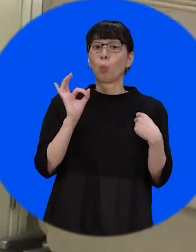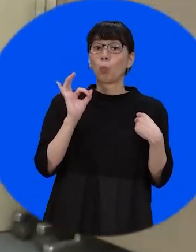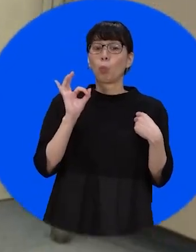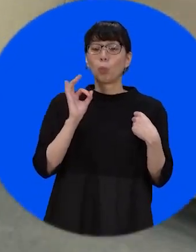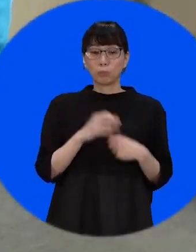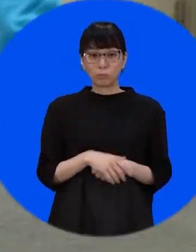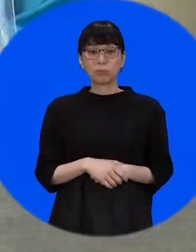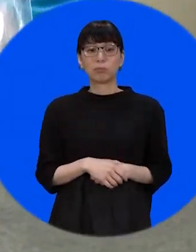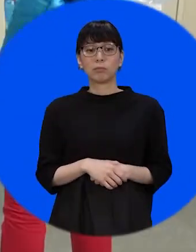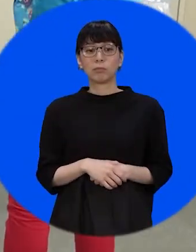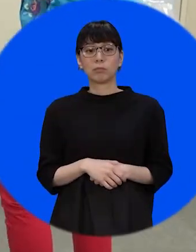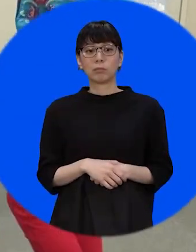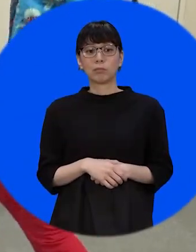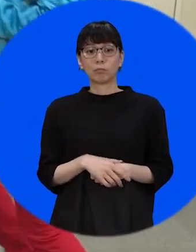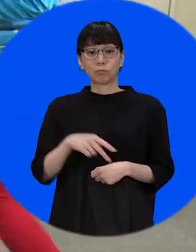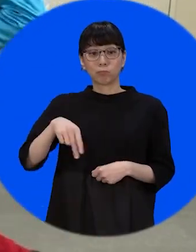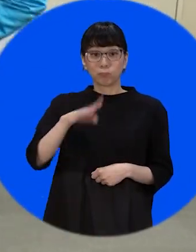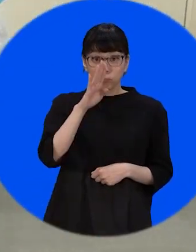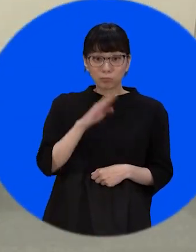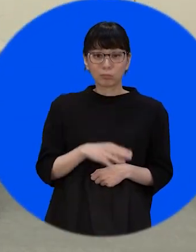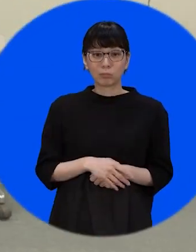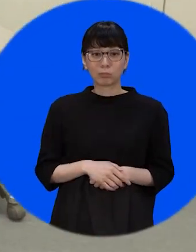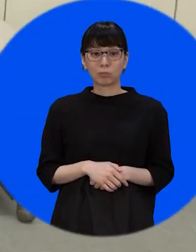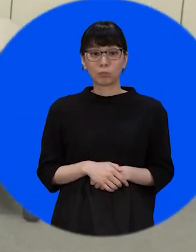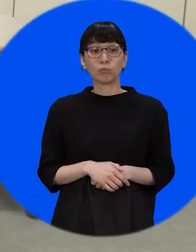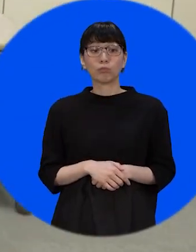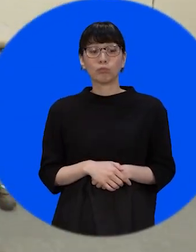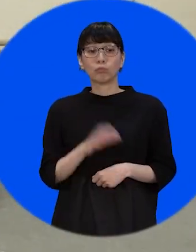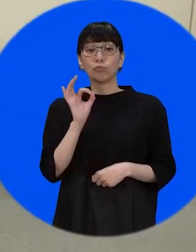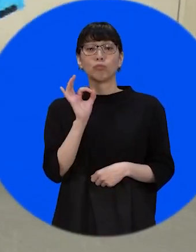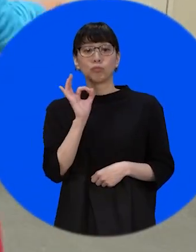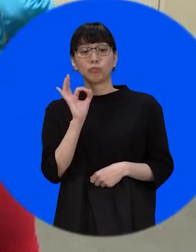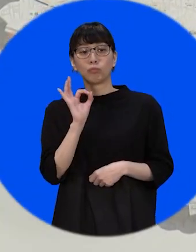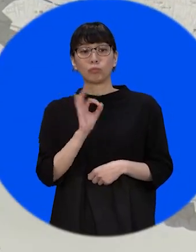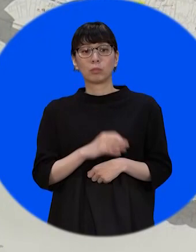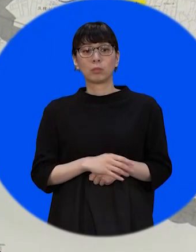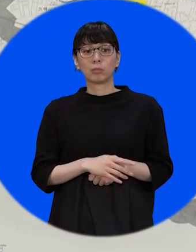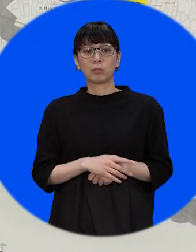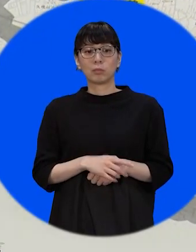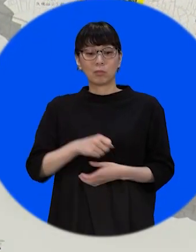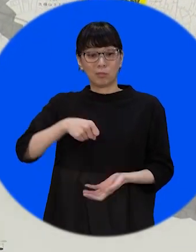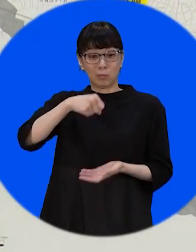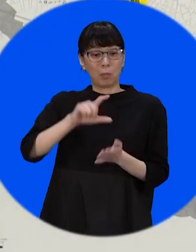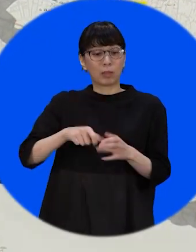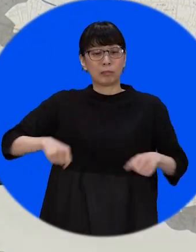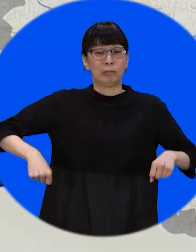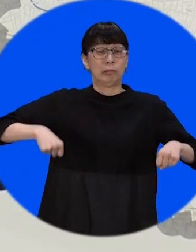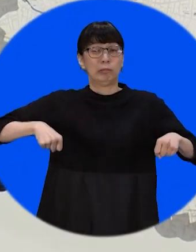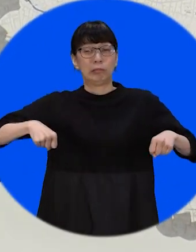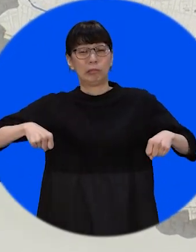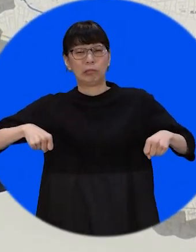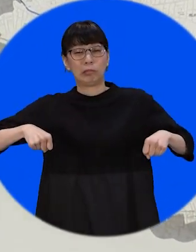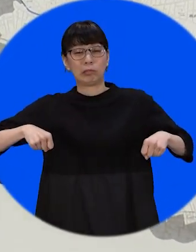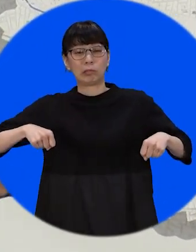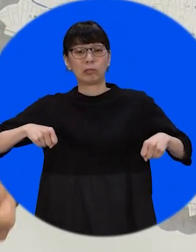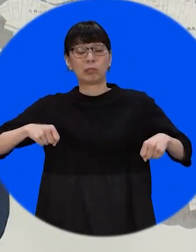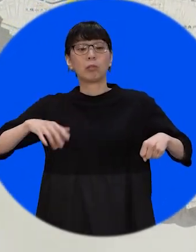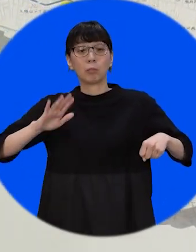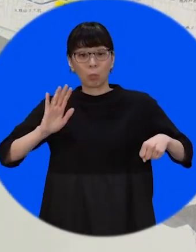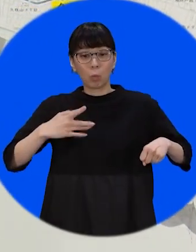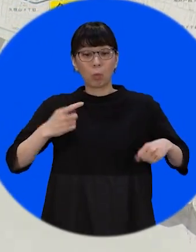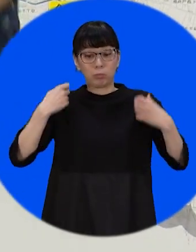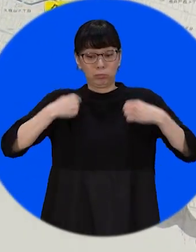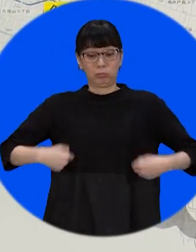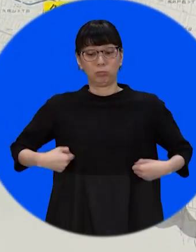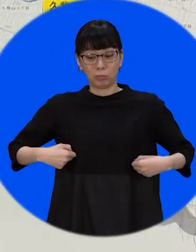か、 ね、ちょっと歩いてみて。 全然、 結構軽やかな。 手がどうしてもかさ使って埋まってしまう